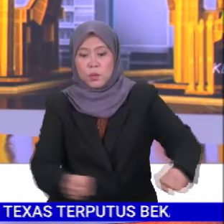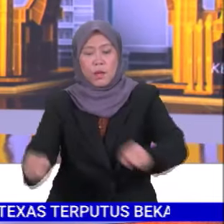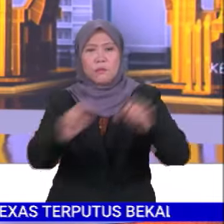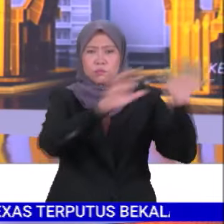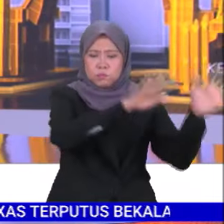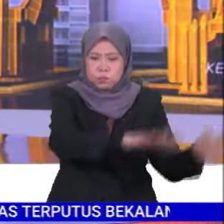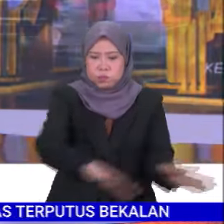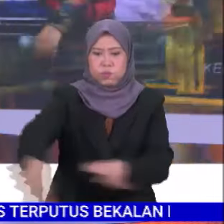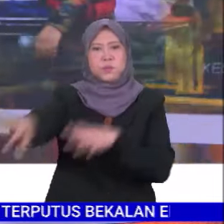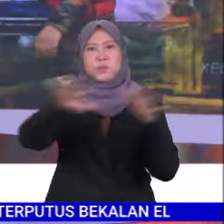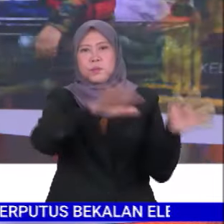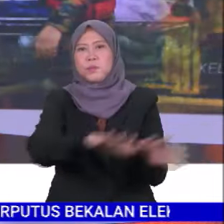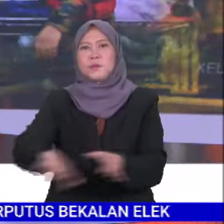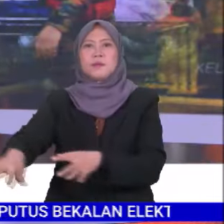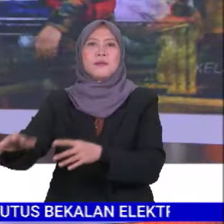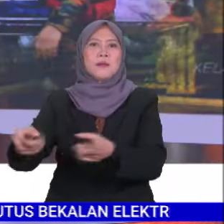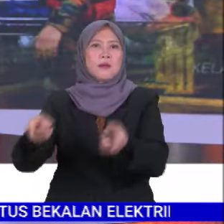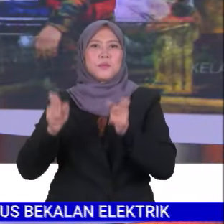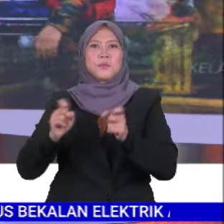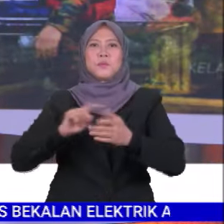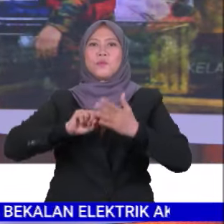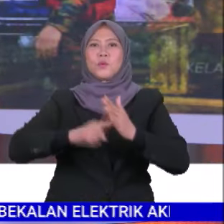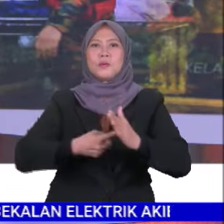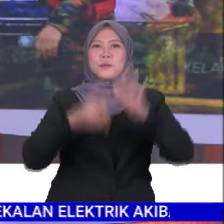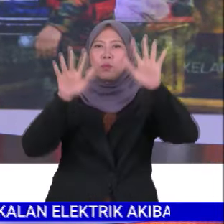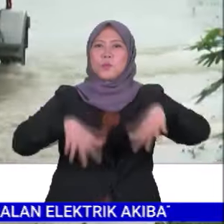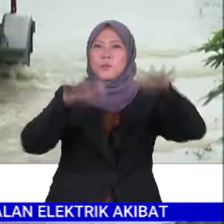deras susulan hujan lebat sejak 10 pagi tadi.